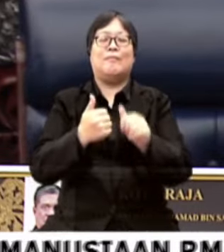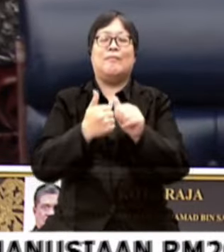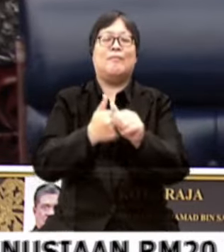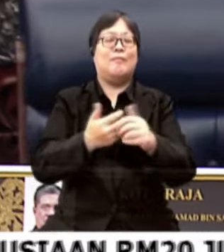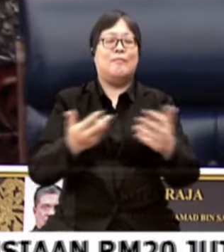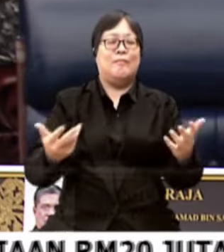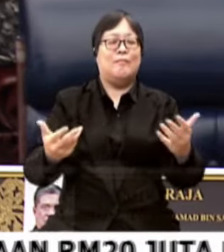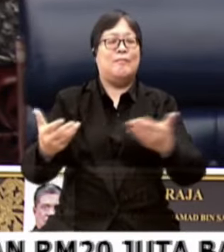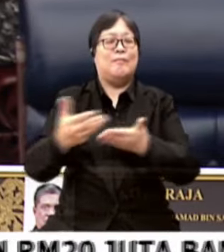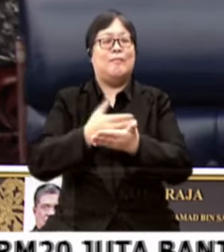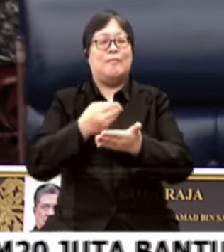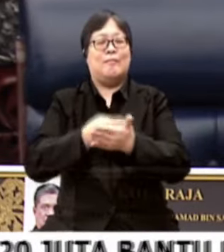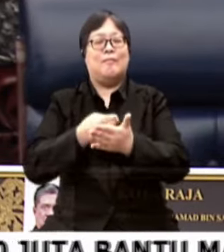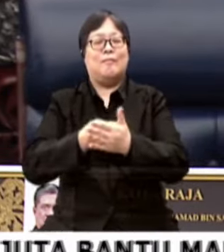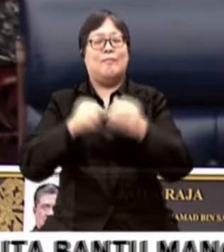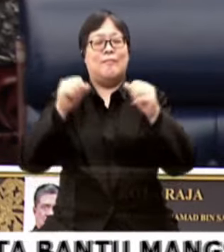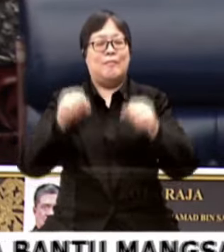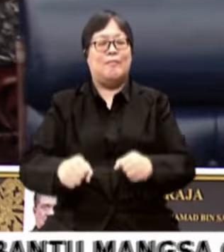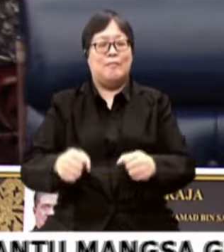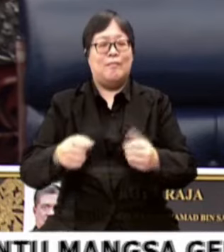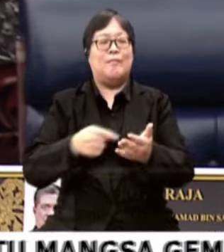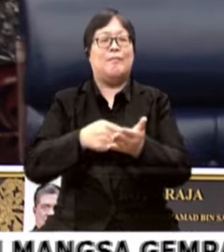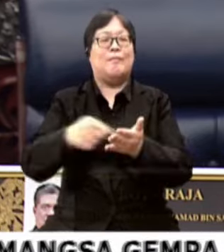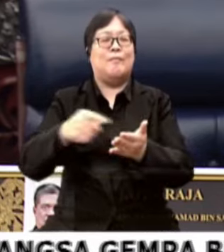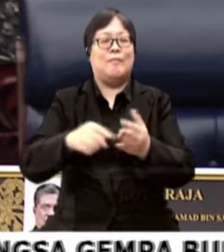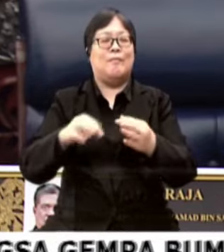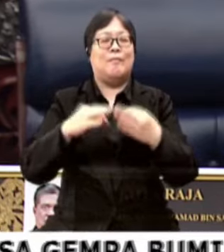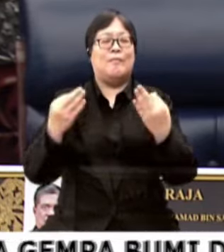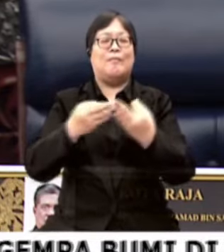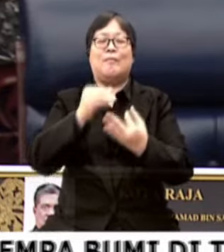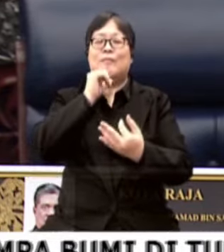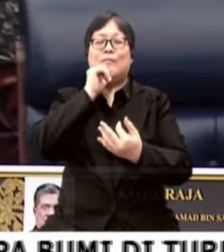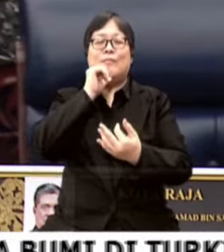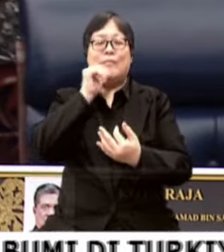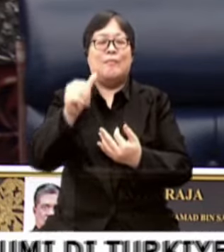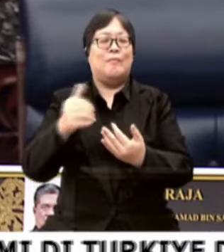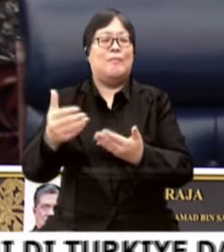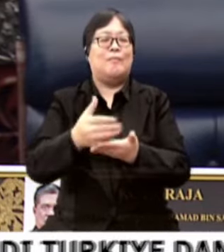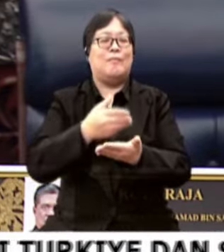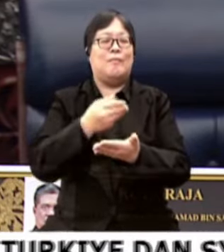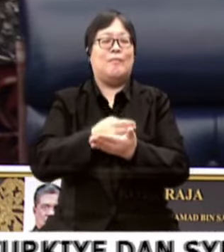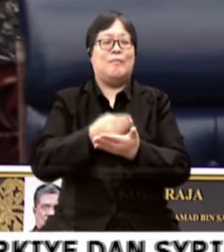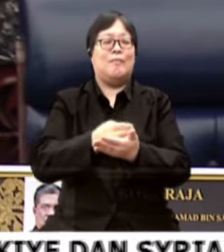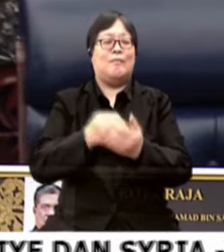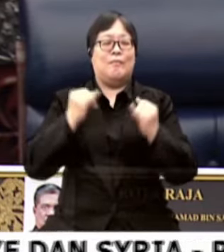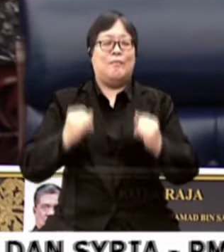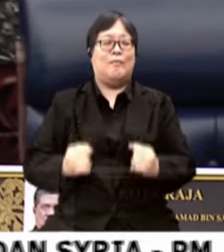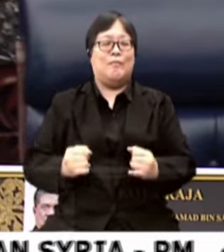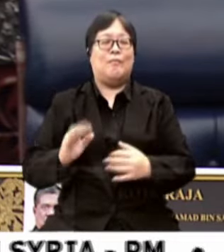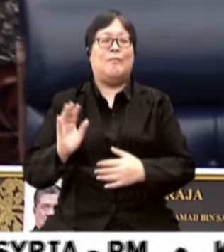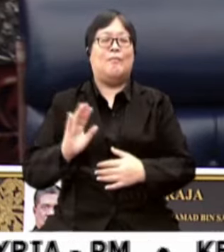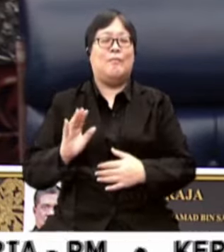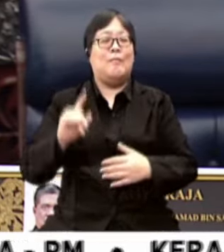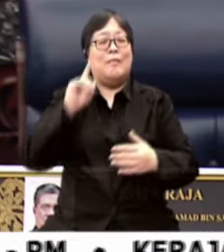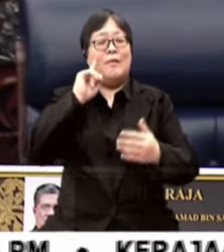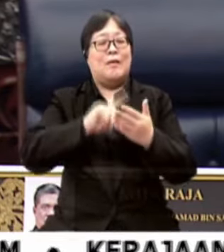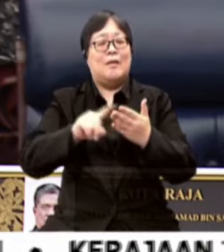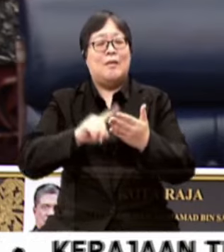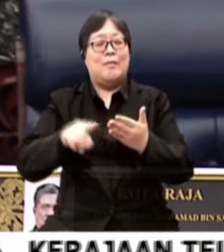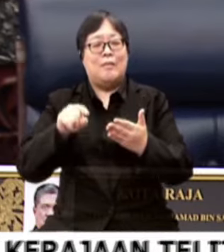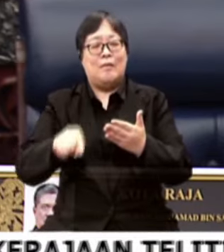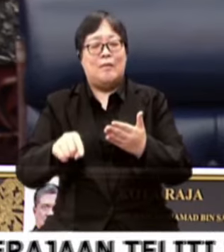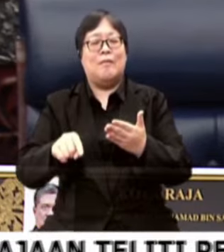kepada pendapatan boleh belanja isi rumah bukan lagi semata-mata pendapatan saja simakkan ini